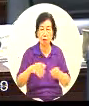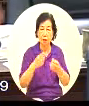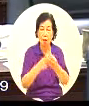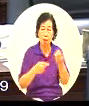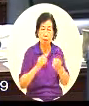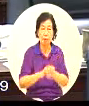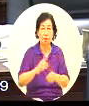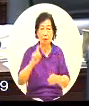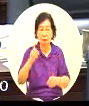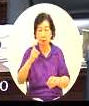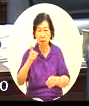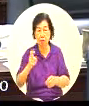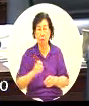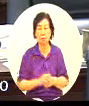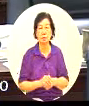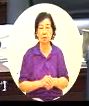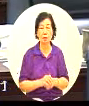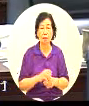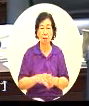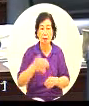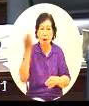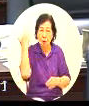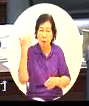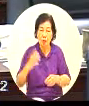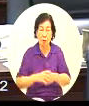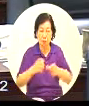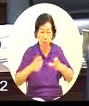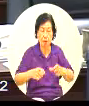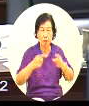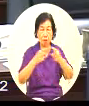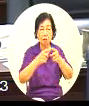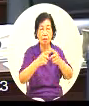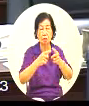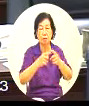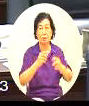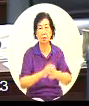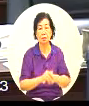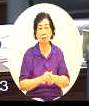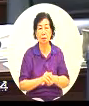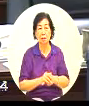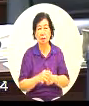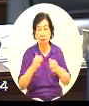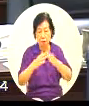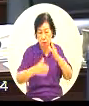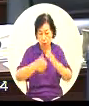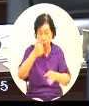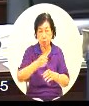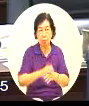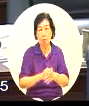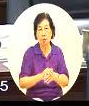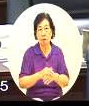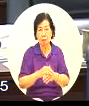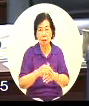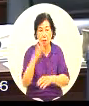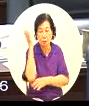这后江巷吼，这和市长我连同添的吼，这一定开咱政府开真济。结